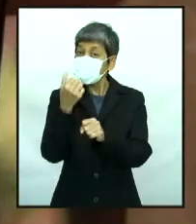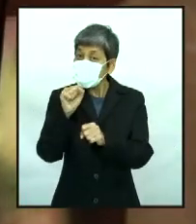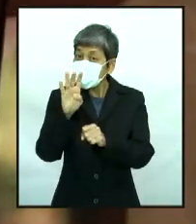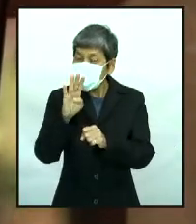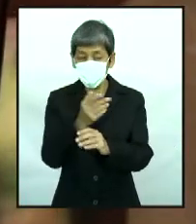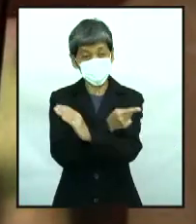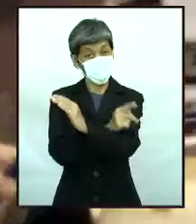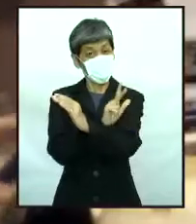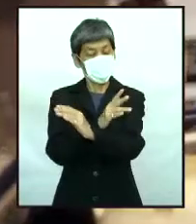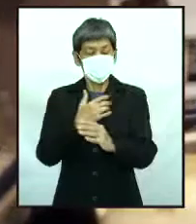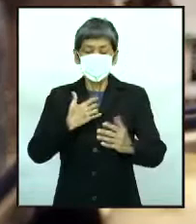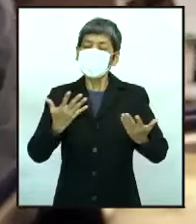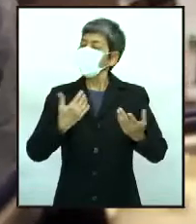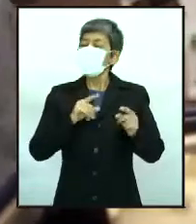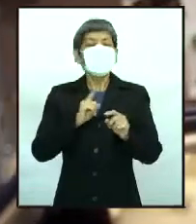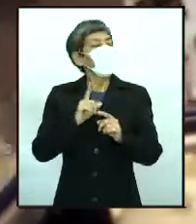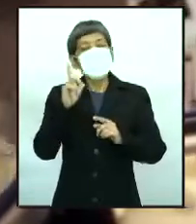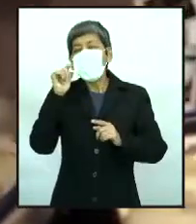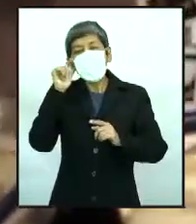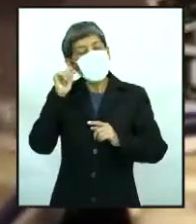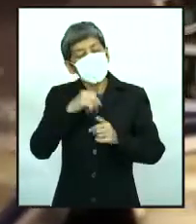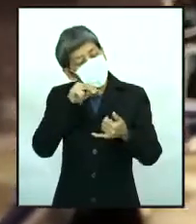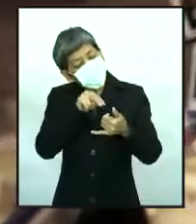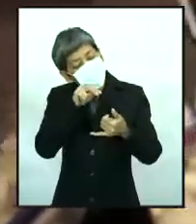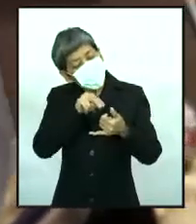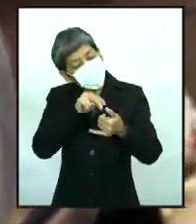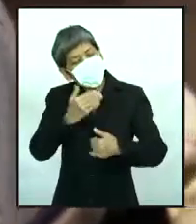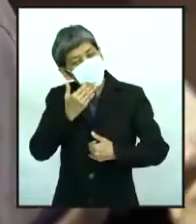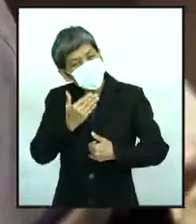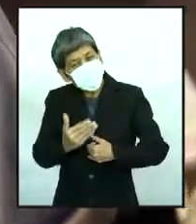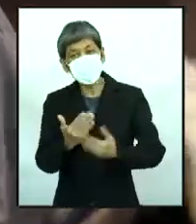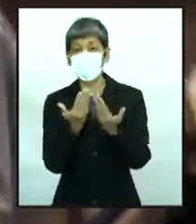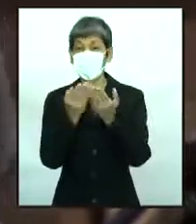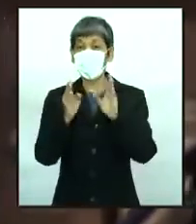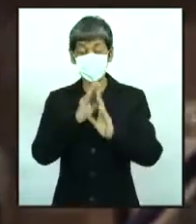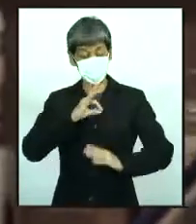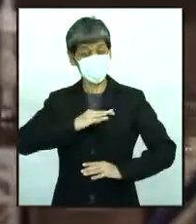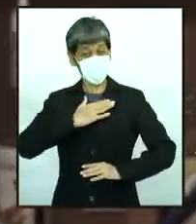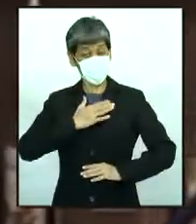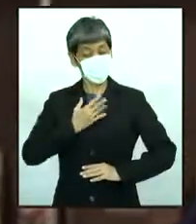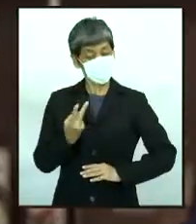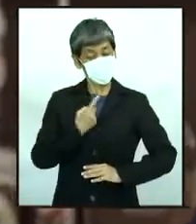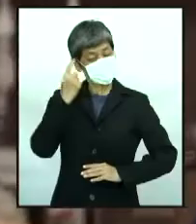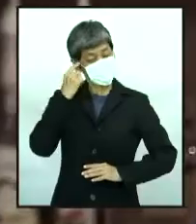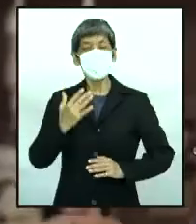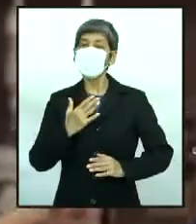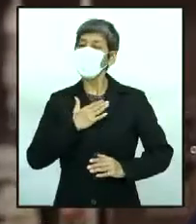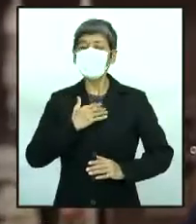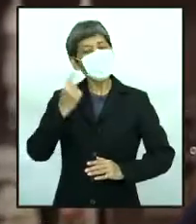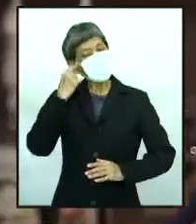ที่อยู่ภูเก็ตนี่คือแทบจะเหมือนแม่เลยทำดูแลเขาตลอดครอบครัวในมุมมองของเราสองคนคือการที่เราเ